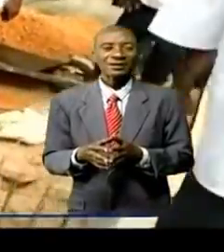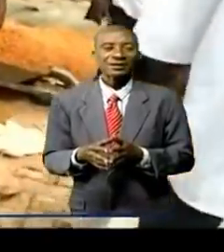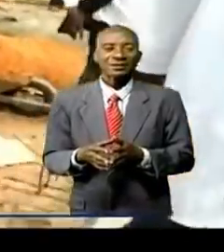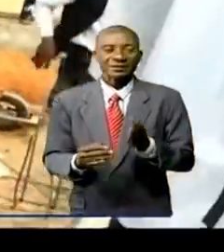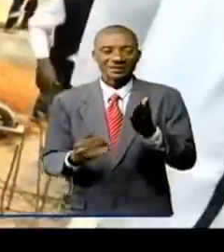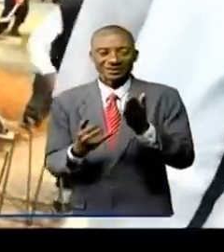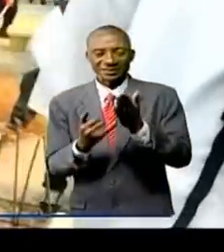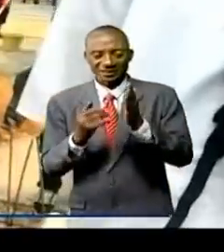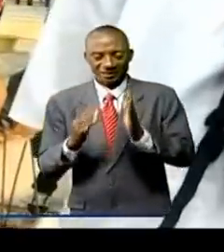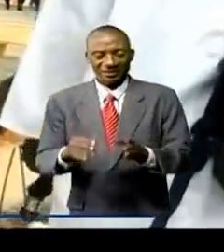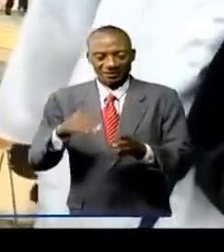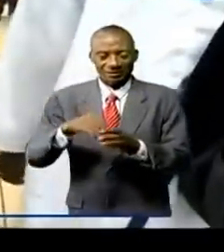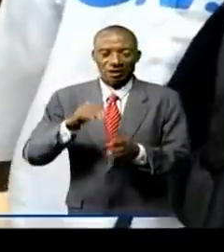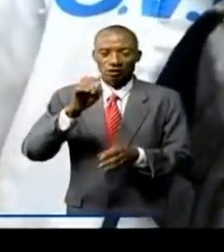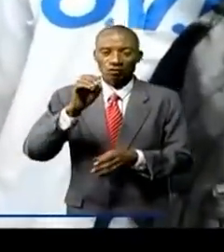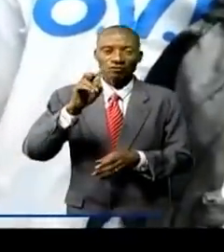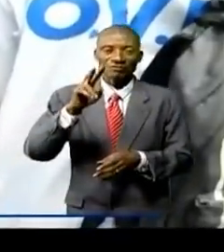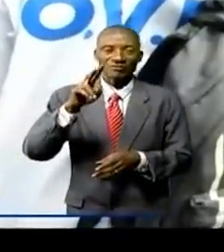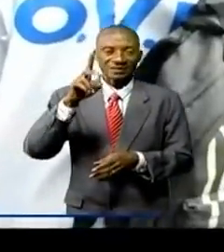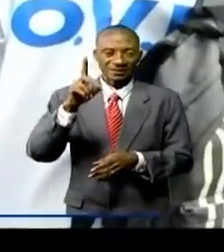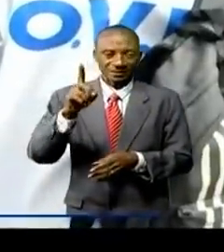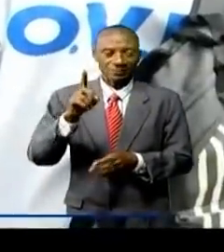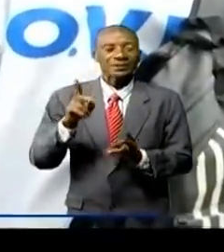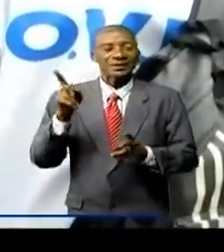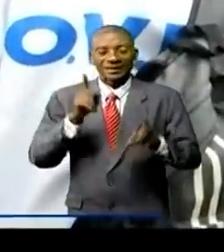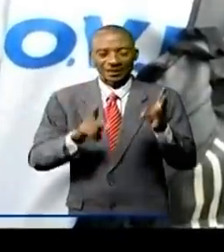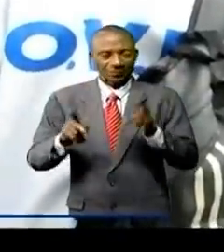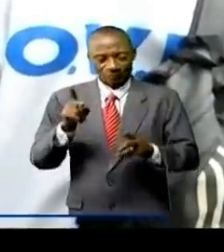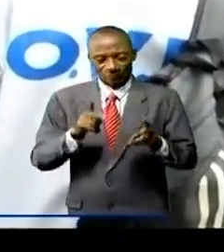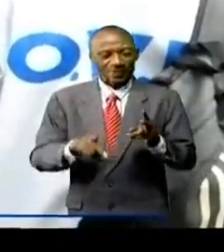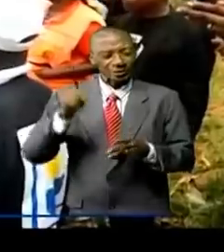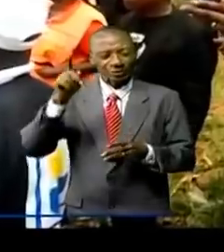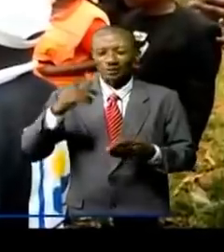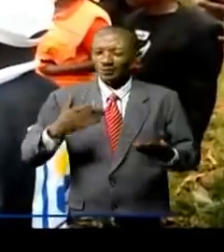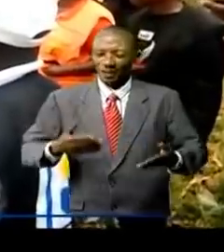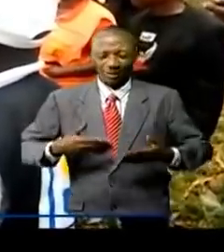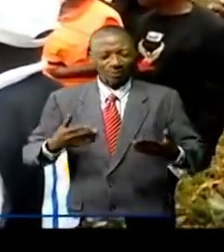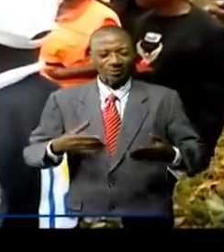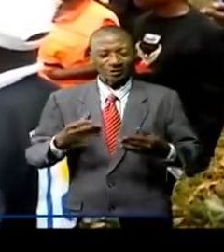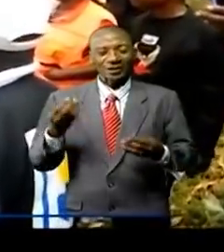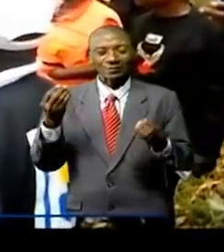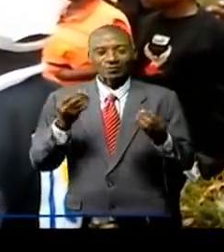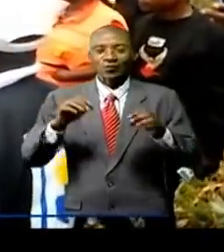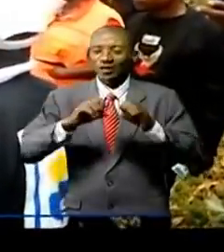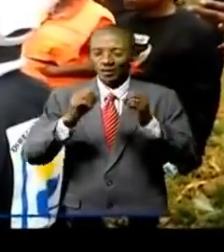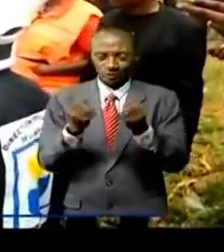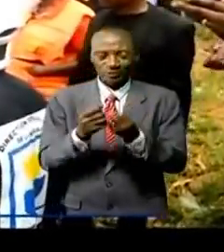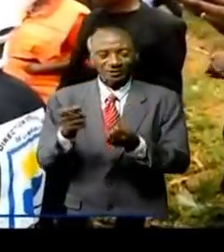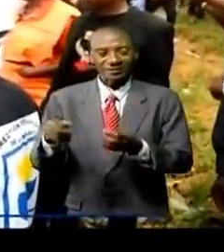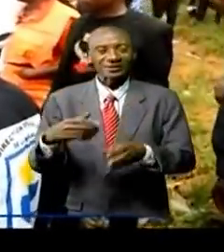de l'OVD sont appréciés par la population en liesse de cette ville historique de Lissala, qui a vu